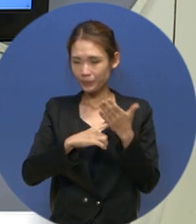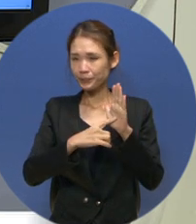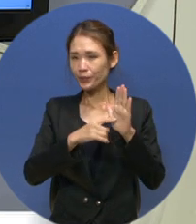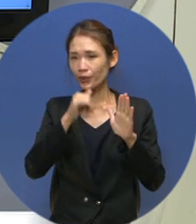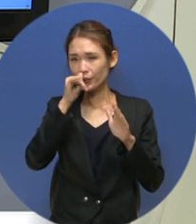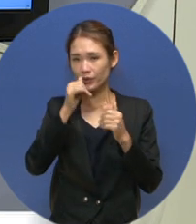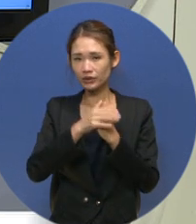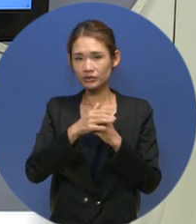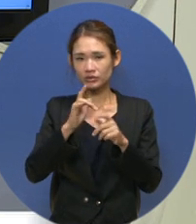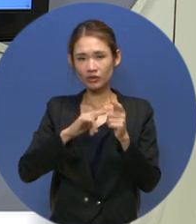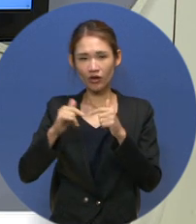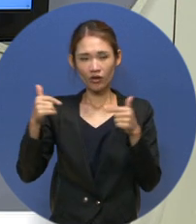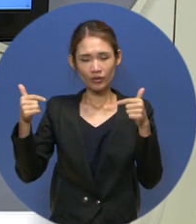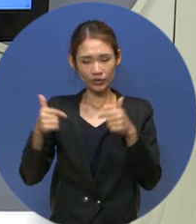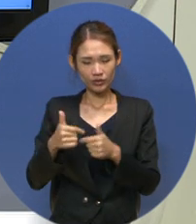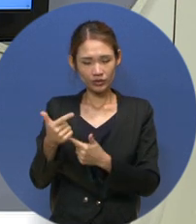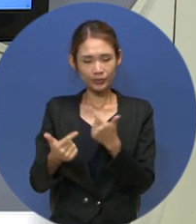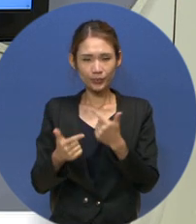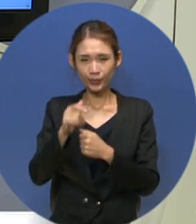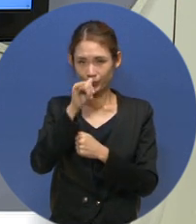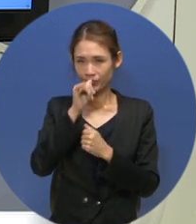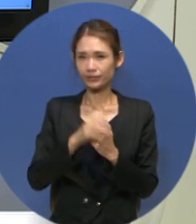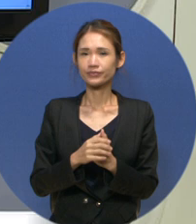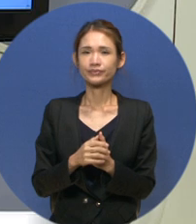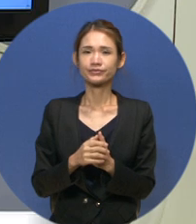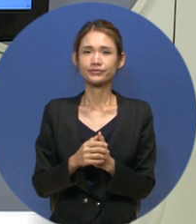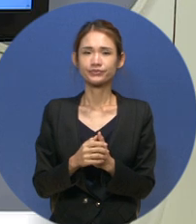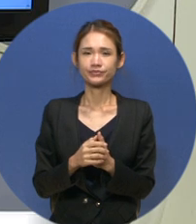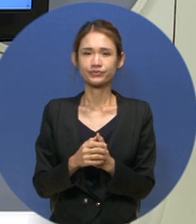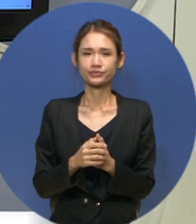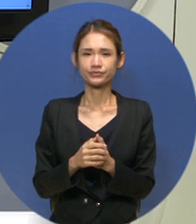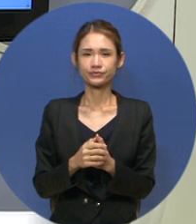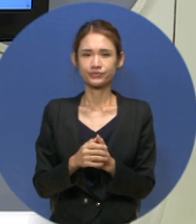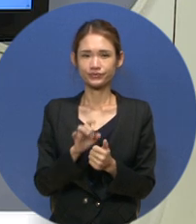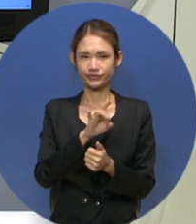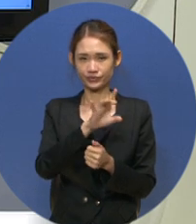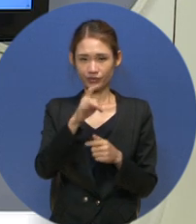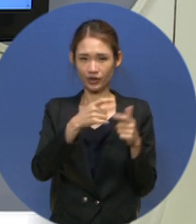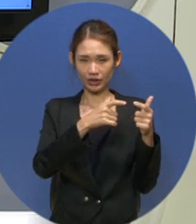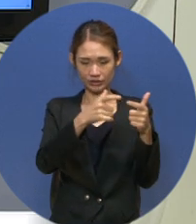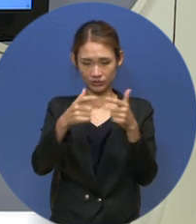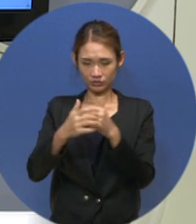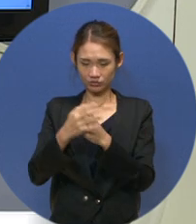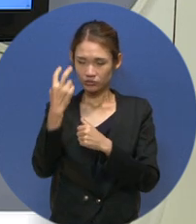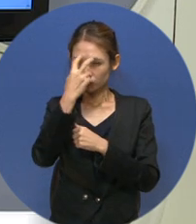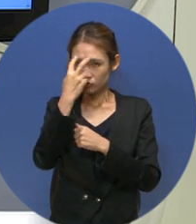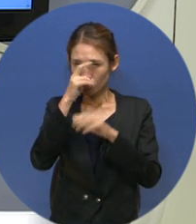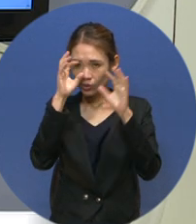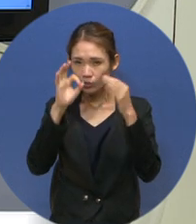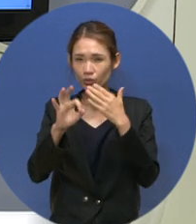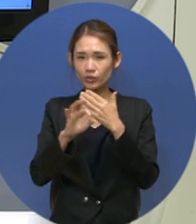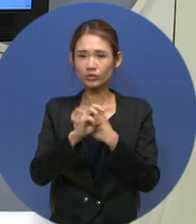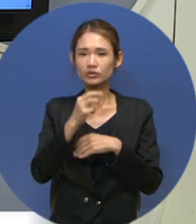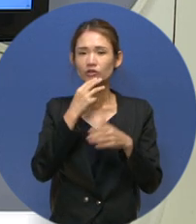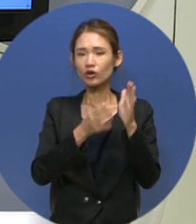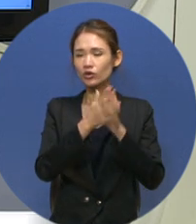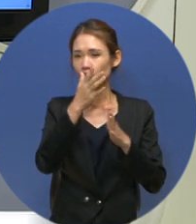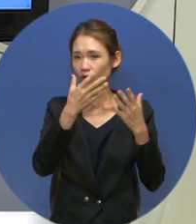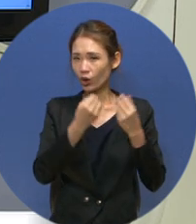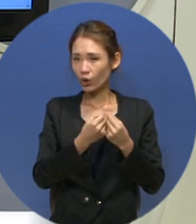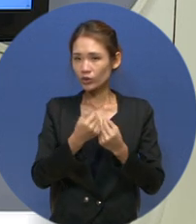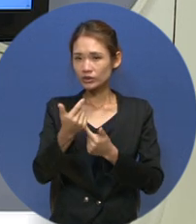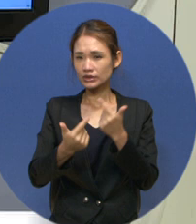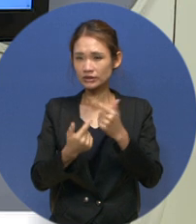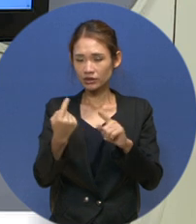낮은 시정 조치 이행 유를 보였습니다 각 지역별 조치 현황 을 살펴보면 서울시 의 경우